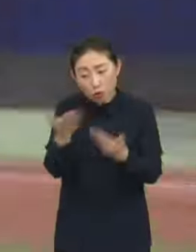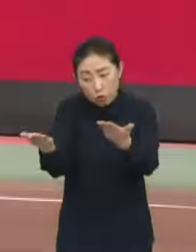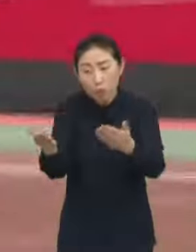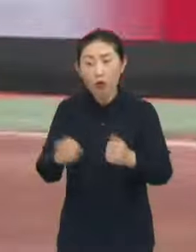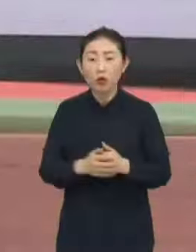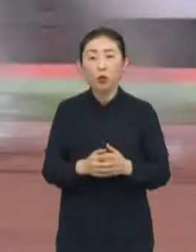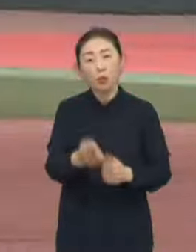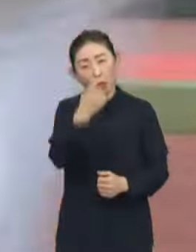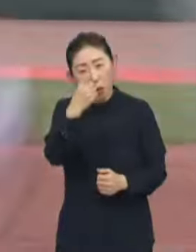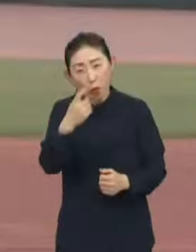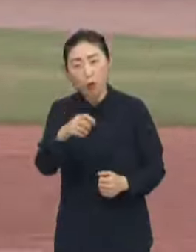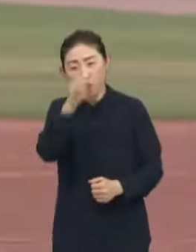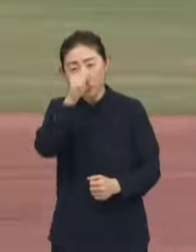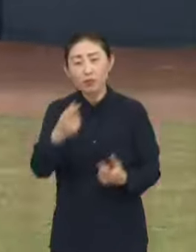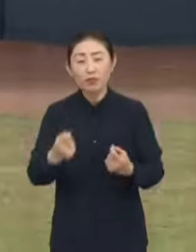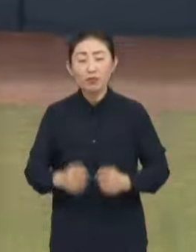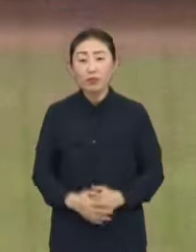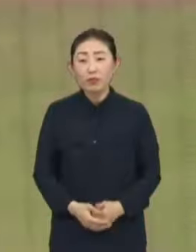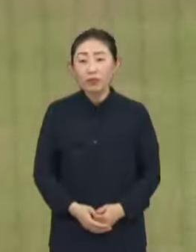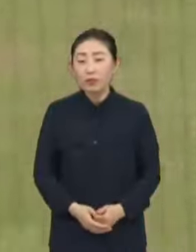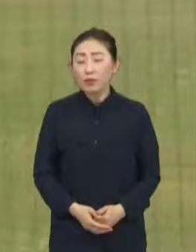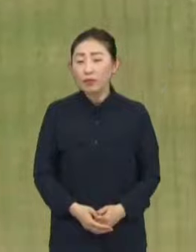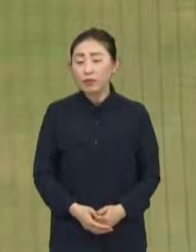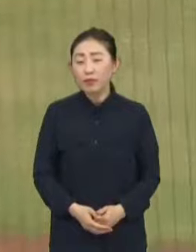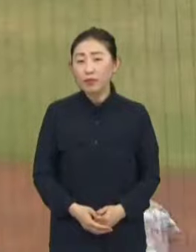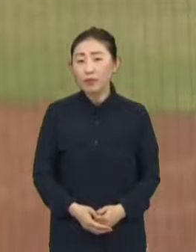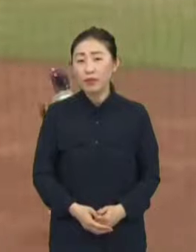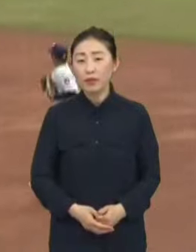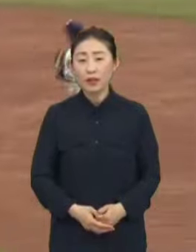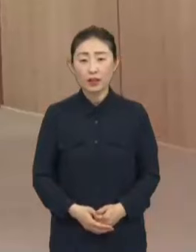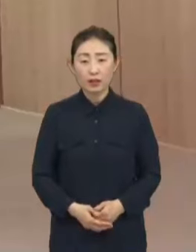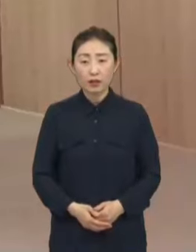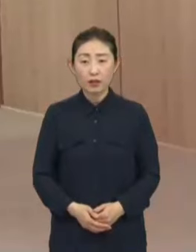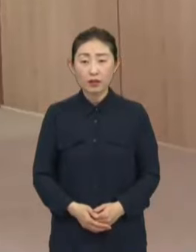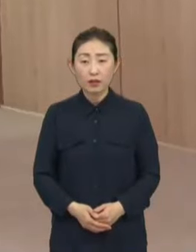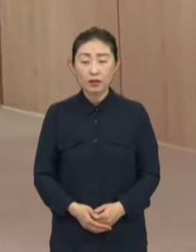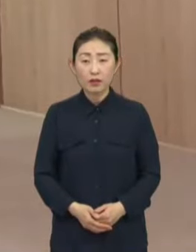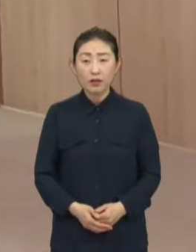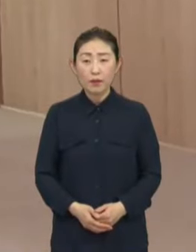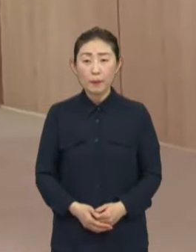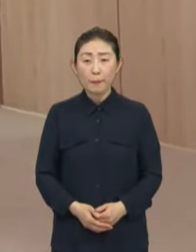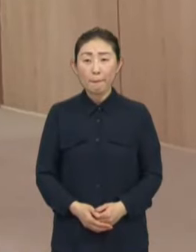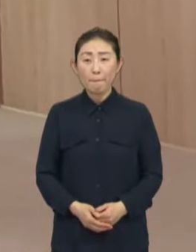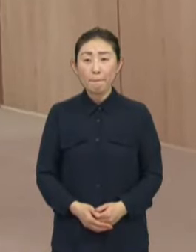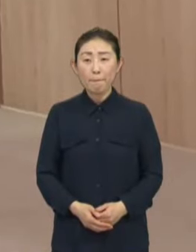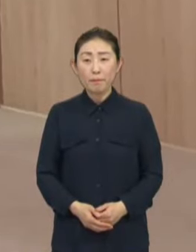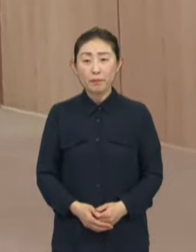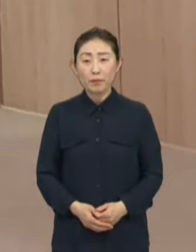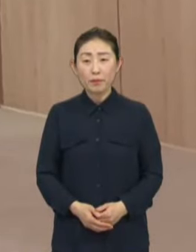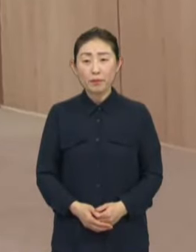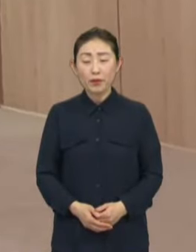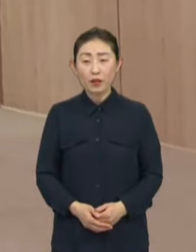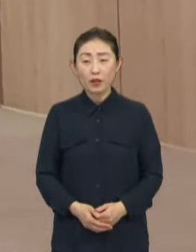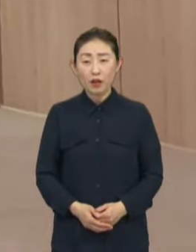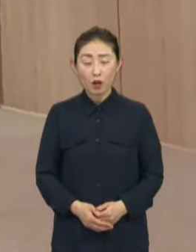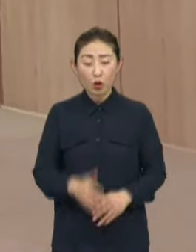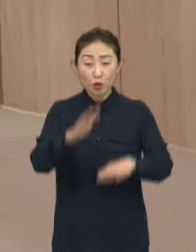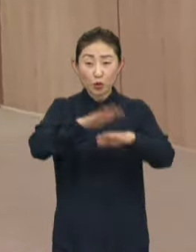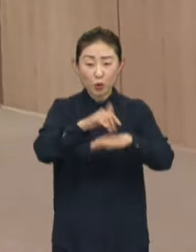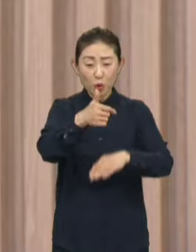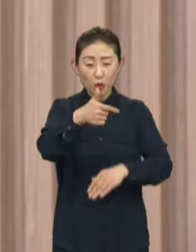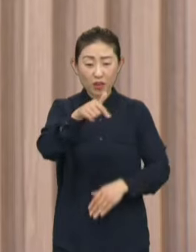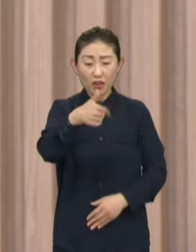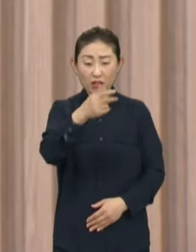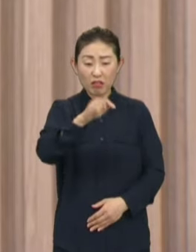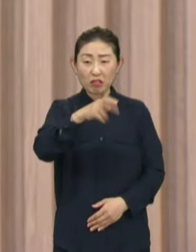있고 그래서 되게 좋은 것 같아요. 그런 부분에서. 손흥민 선수가 네. 대한민국 축구팀 주장으로서